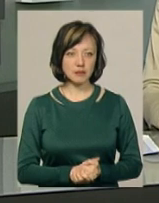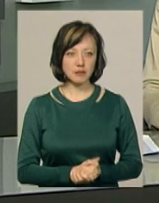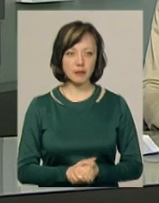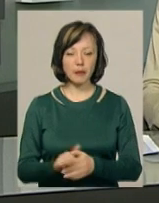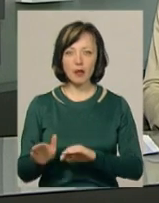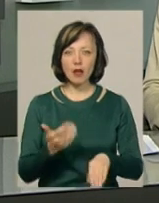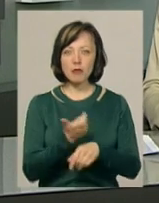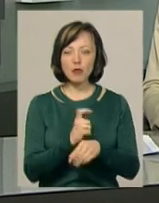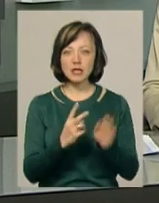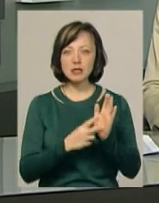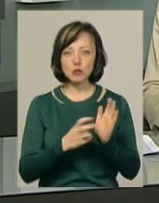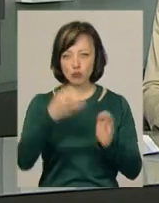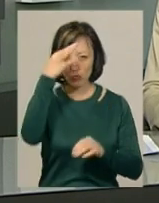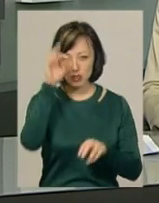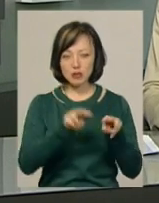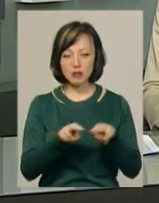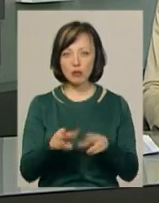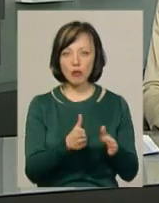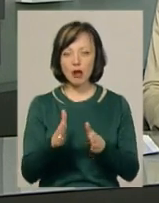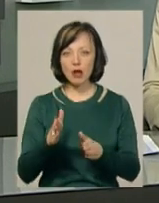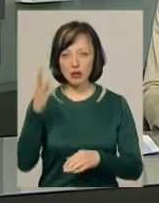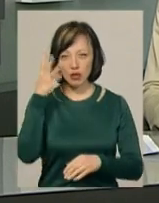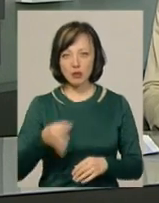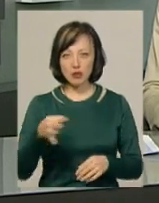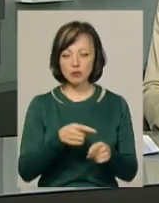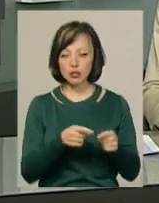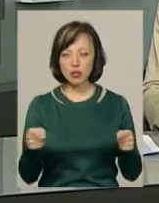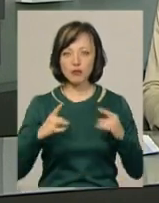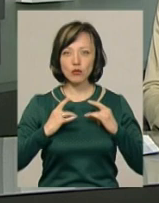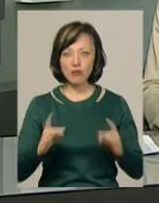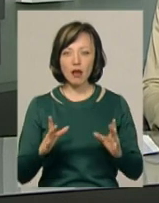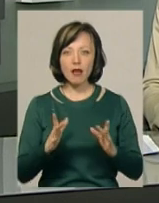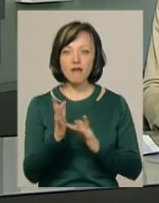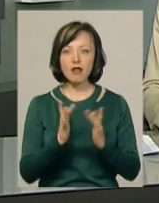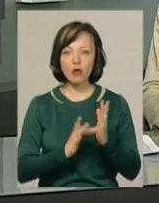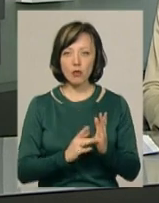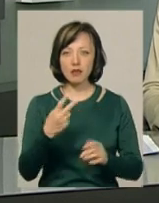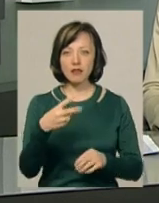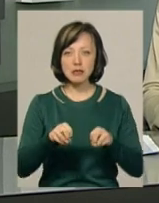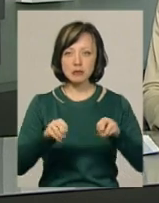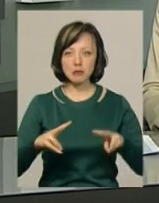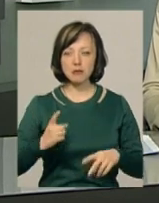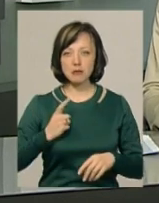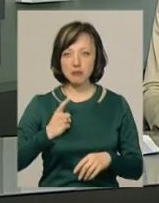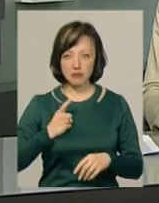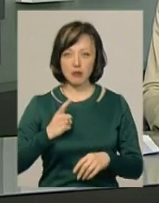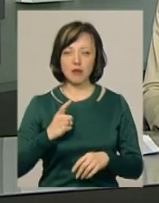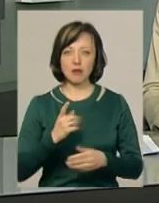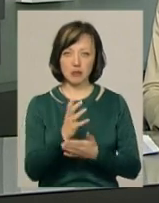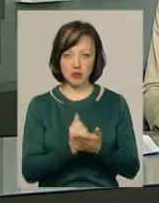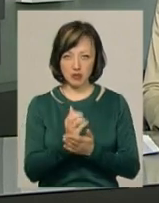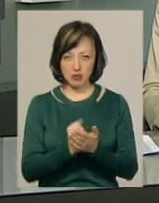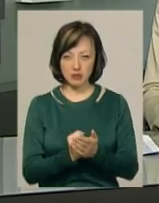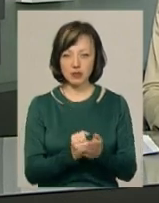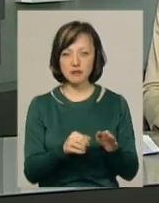Понад 700 поліцейських стежитимуть за правопорядком на Хмельниччині під час святкування Великодня. 20 спецпризначенців будуть у резерві, у